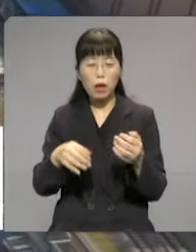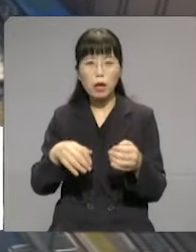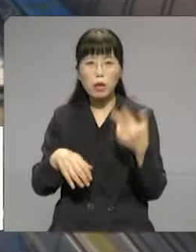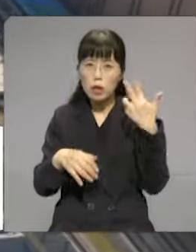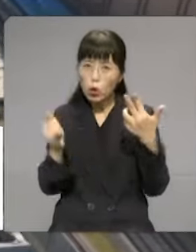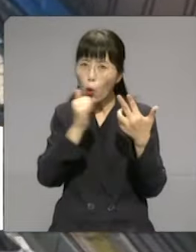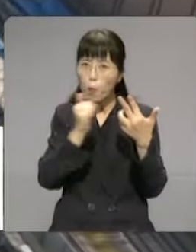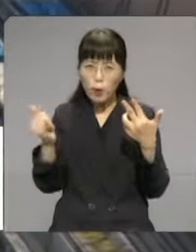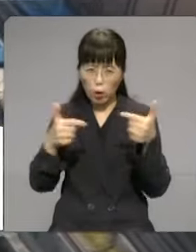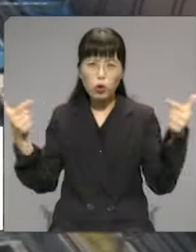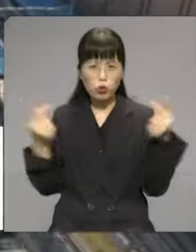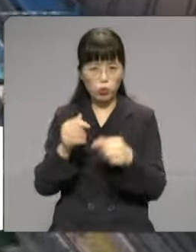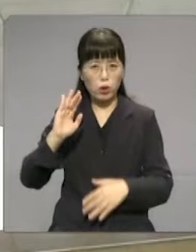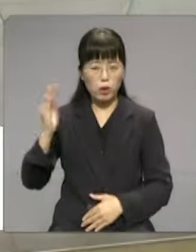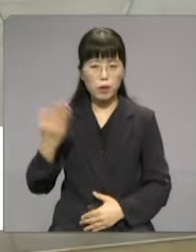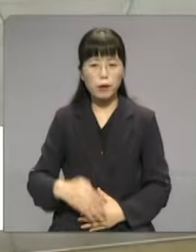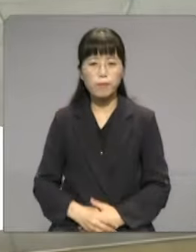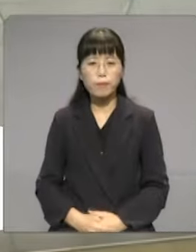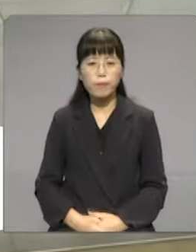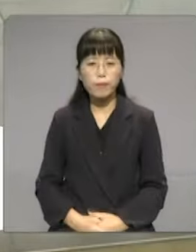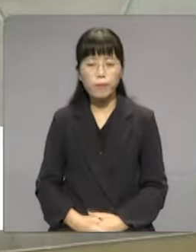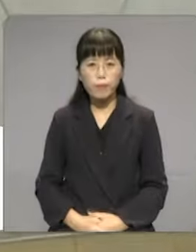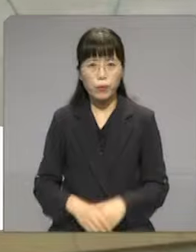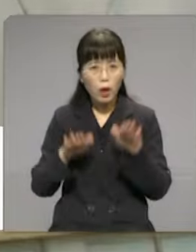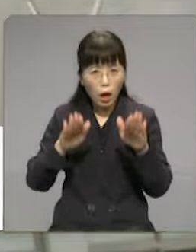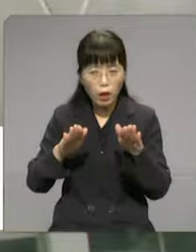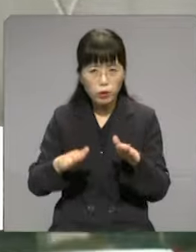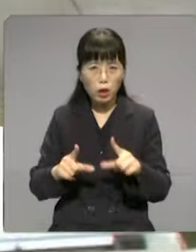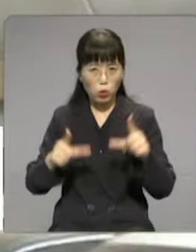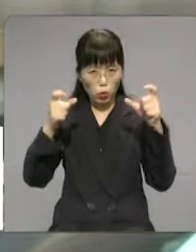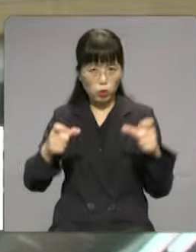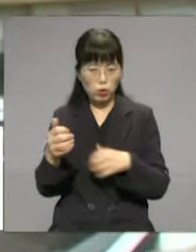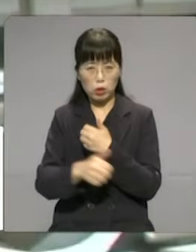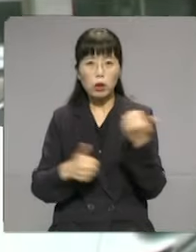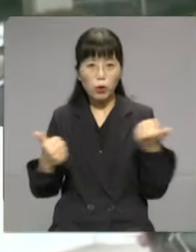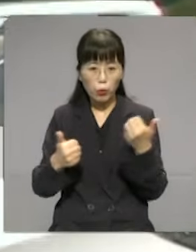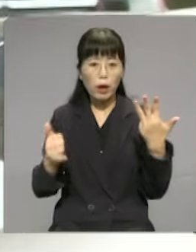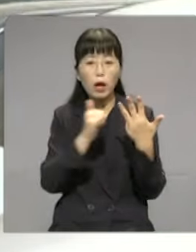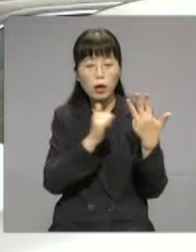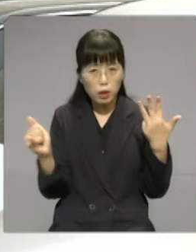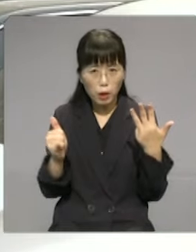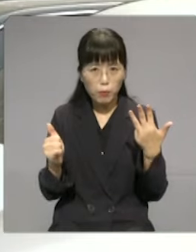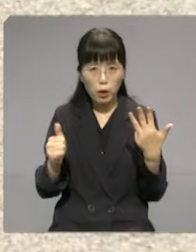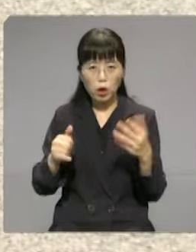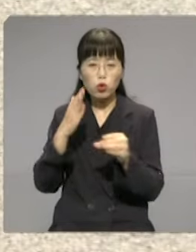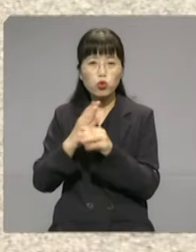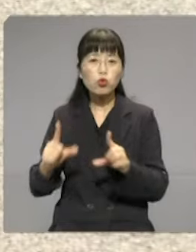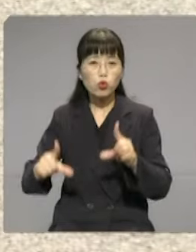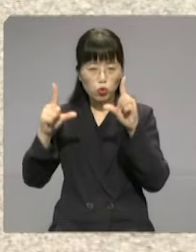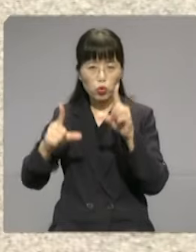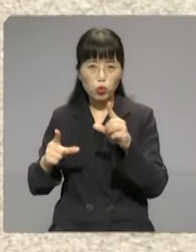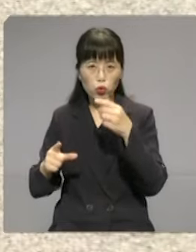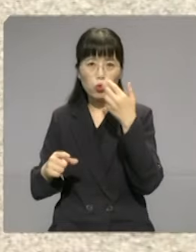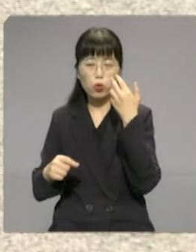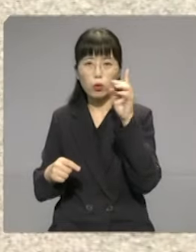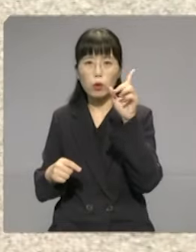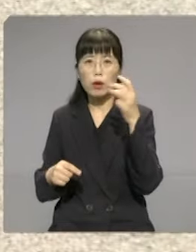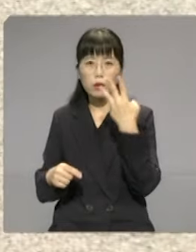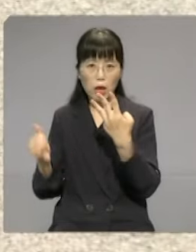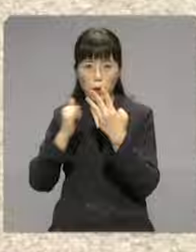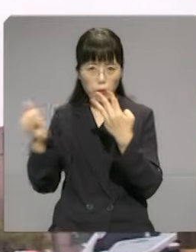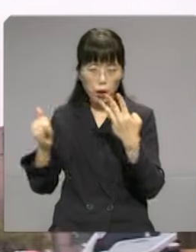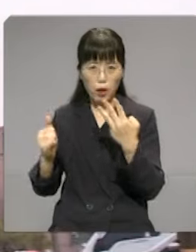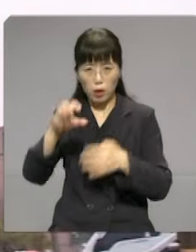정수인 7명으로 줄어듭니다. 현재 동구 의회 의원 8명과 중구 의회 3명 등